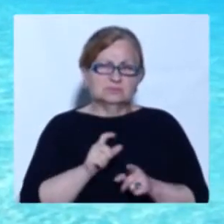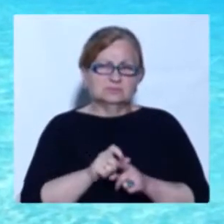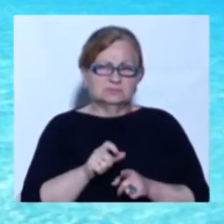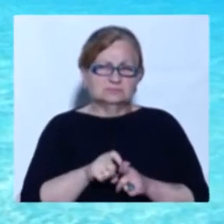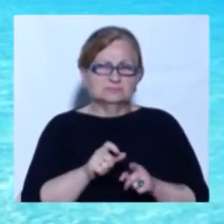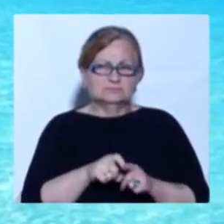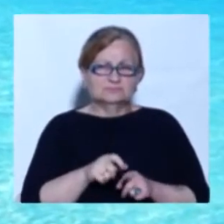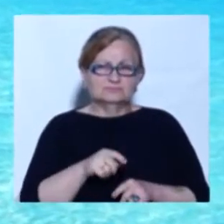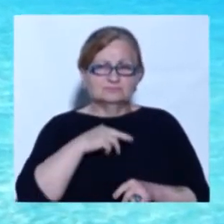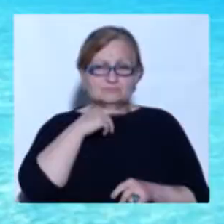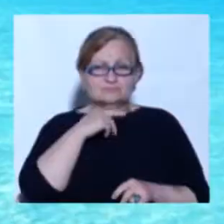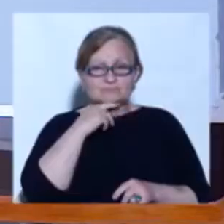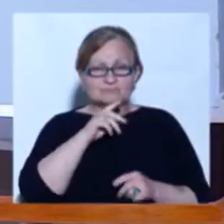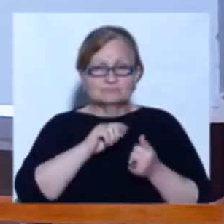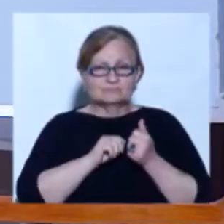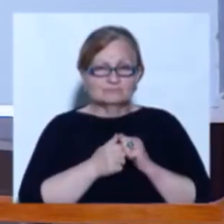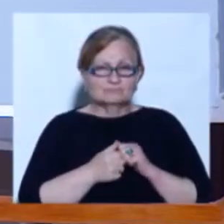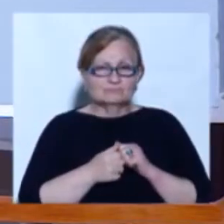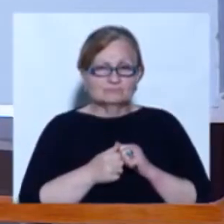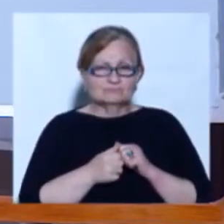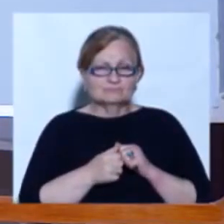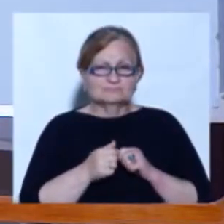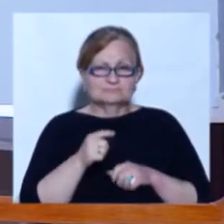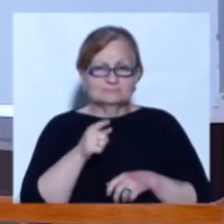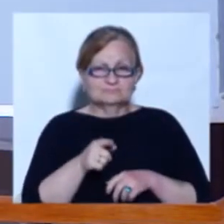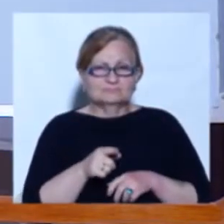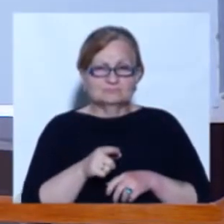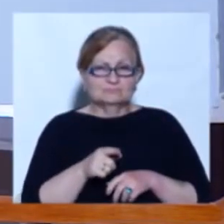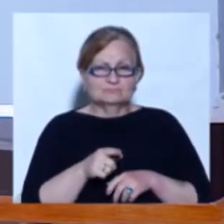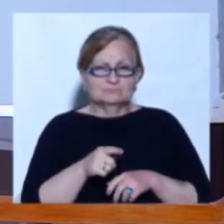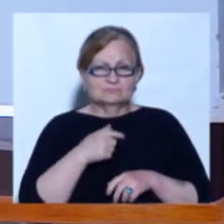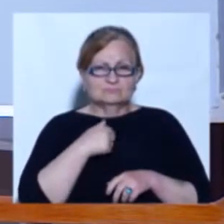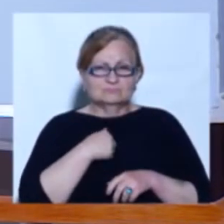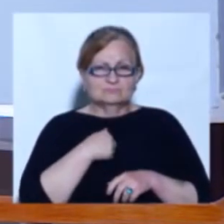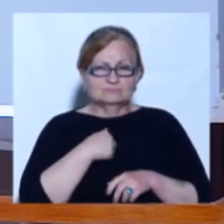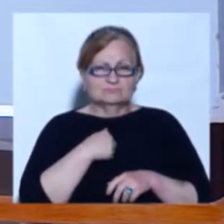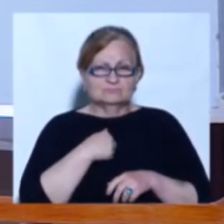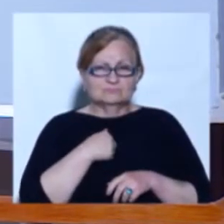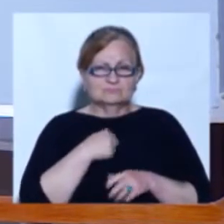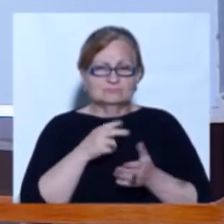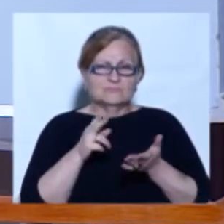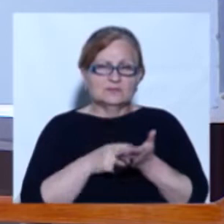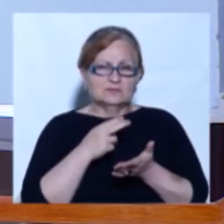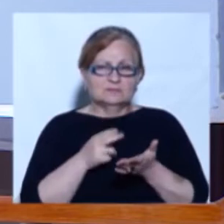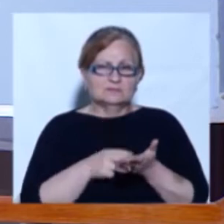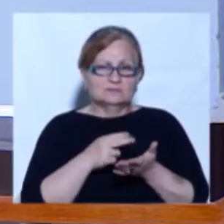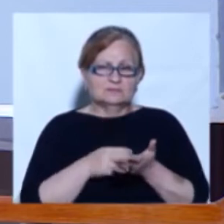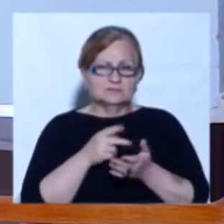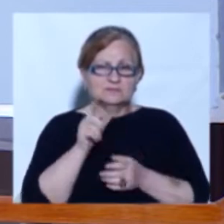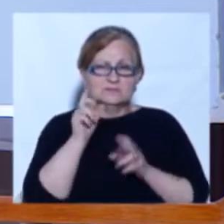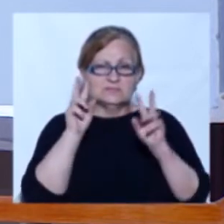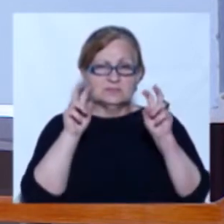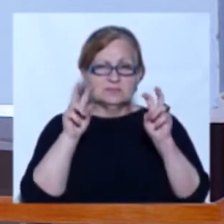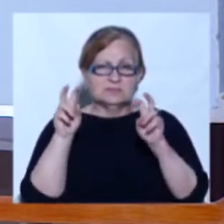ამიტომ ყურადღებით დაიმახსოვ, რადგან ჩვენი წიგნის კომიქსის სათაური არის